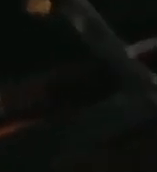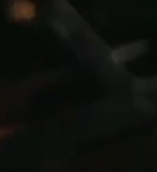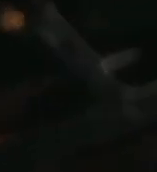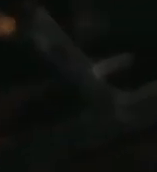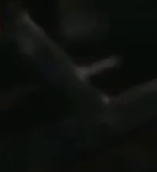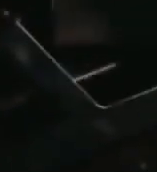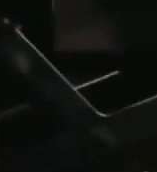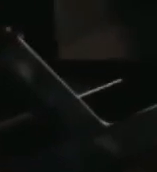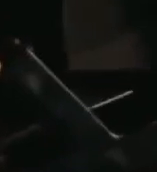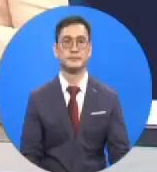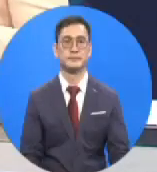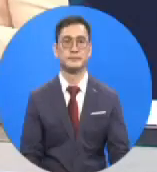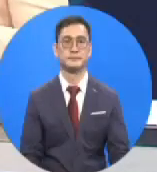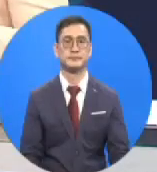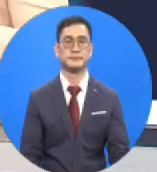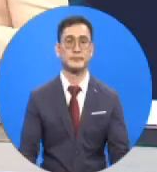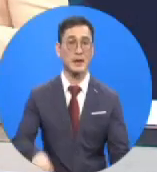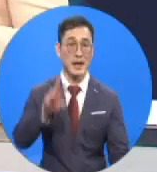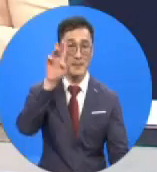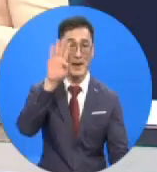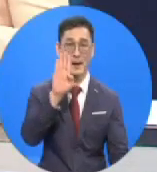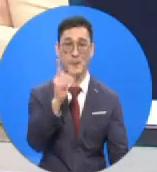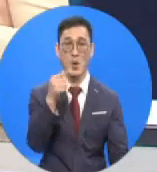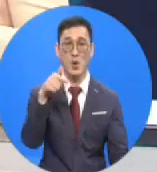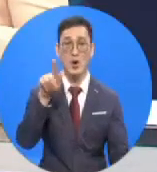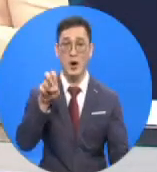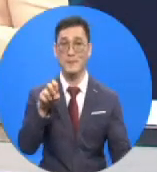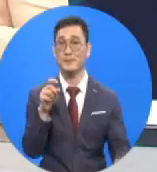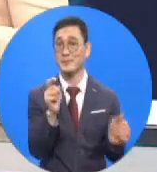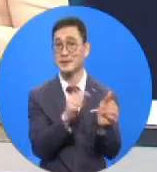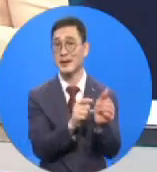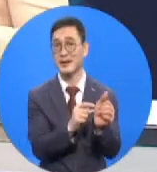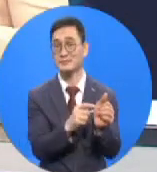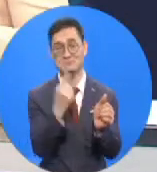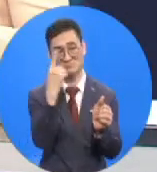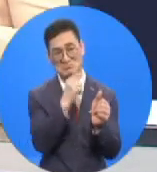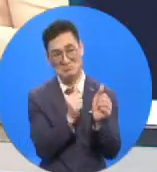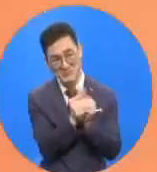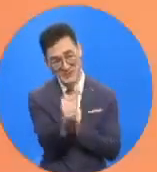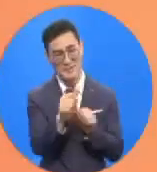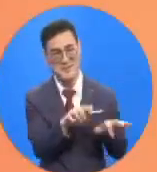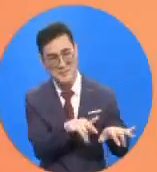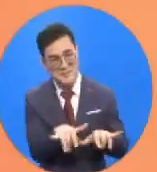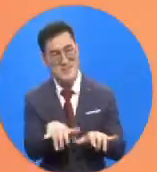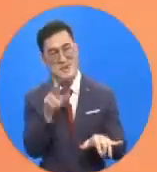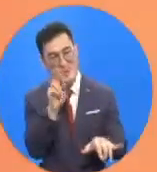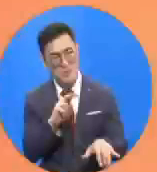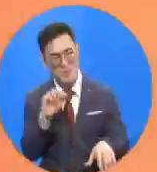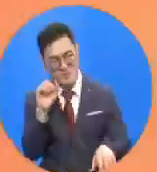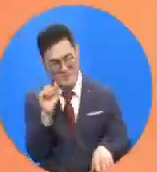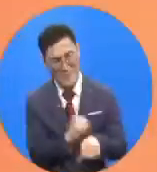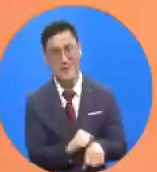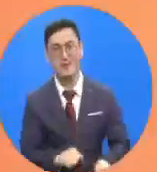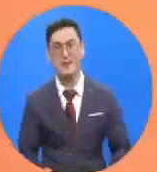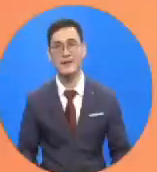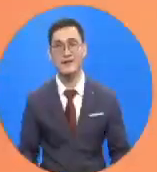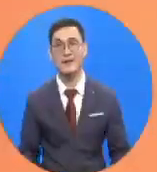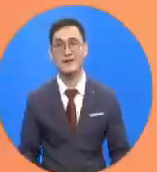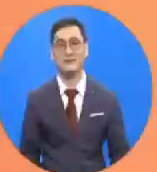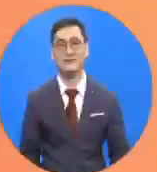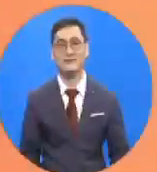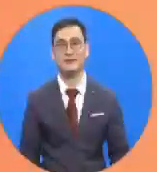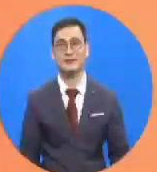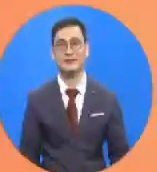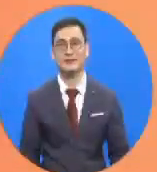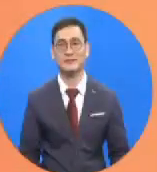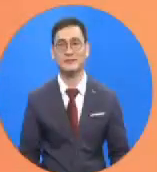때문에 지 내가 난리가 났다 이런 얘기가 있어요 이건 남자인 제가 봐도 너무 멋있는데 명 배우기도 한데 음악도 저렇게 잘해요